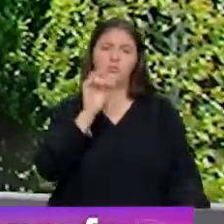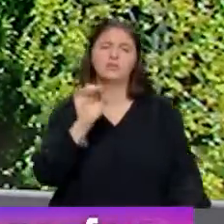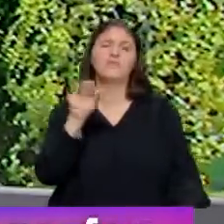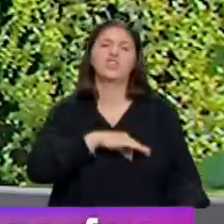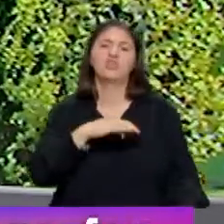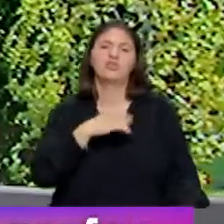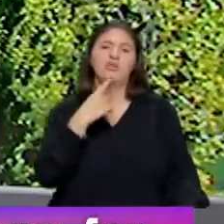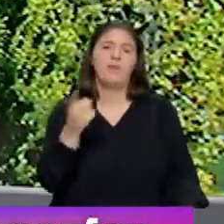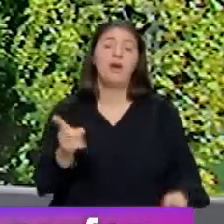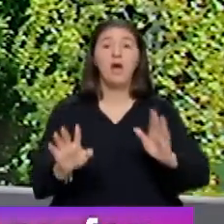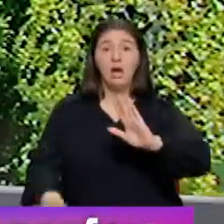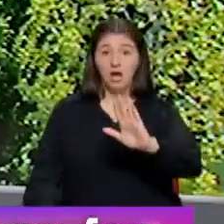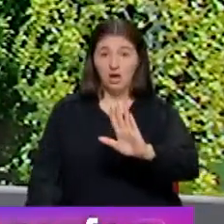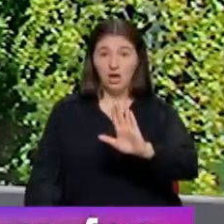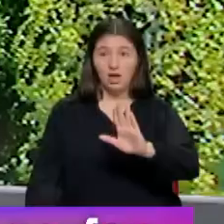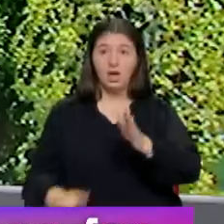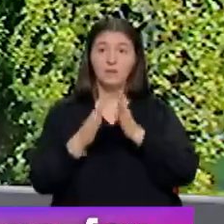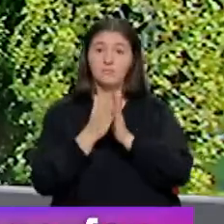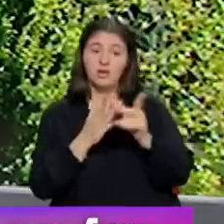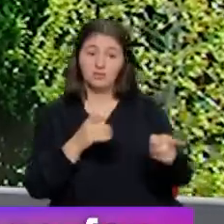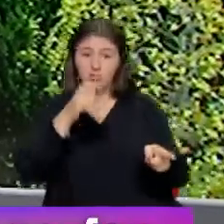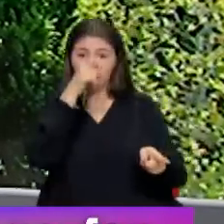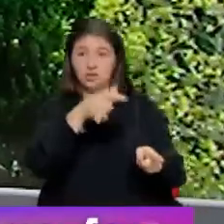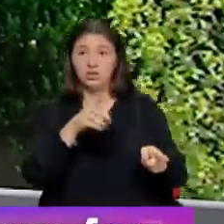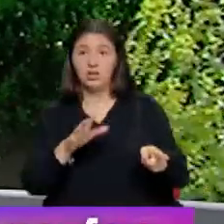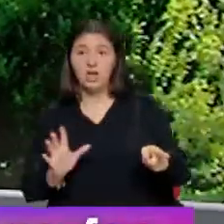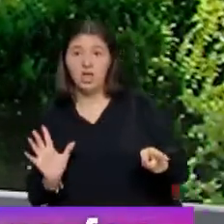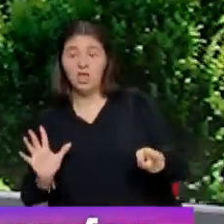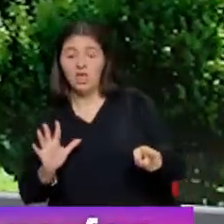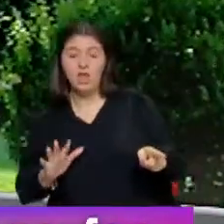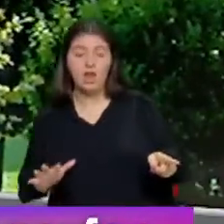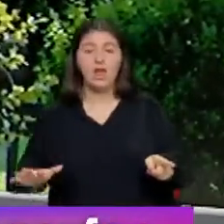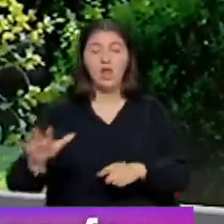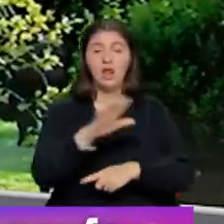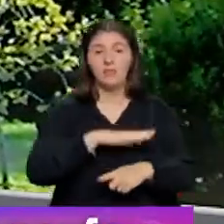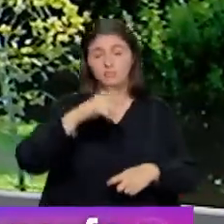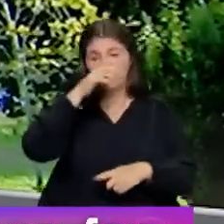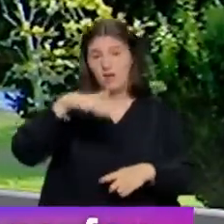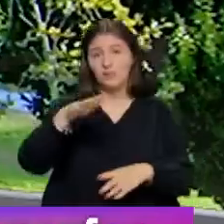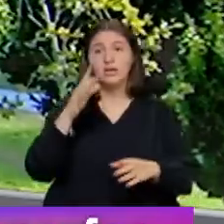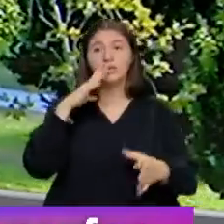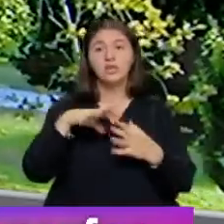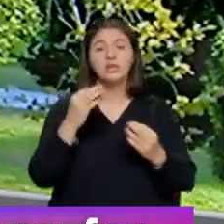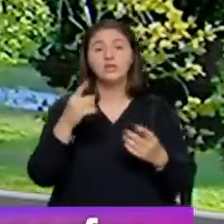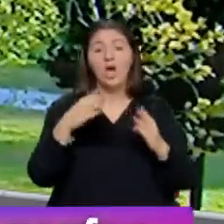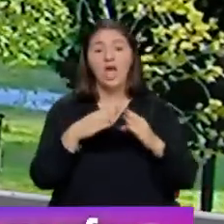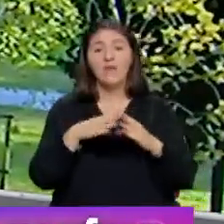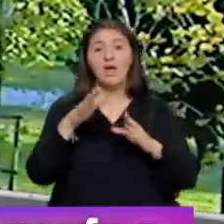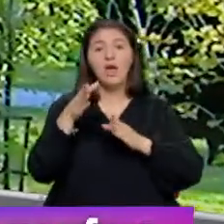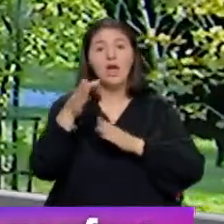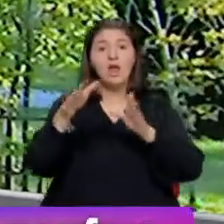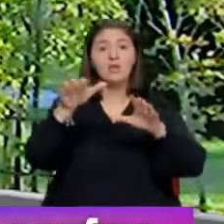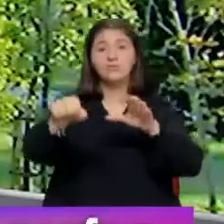peki Mersin'de Türkiye'nin dört bir yanında insanlar Acaba nasıl o konutlara